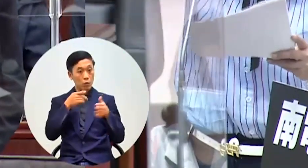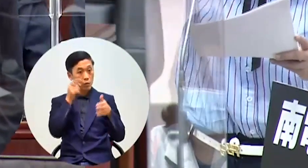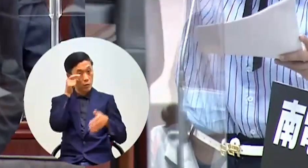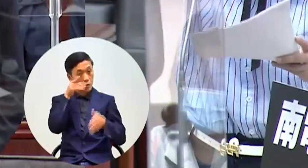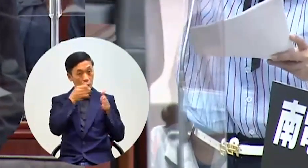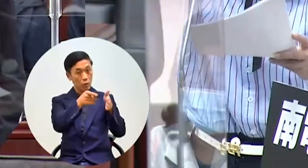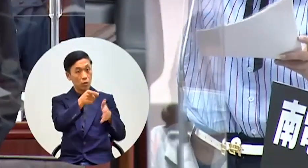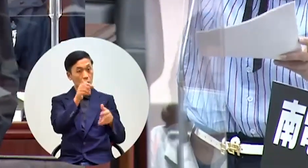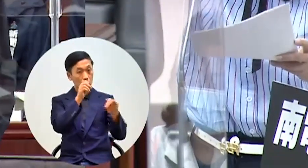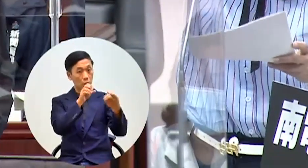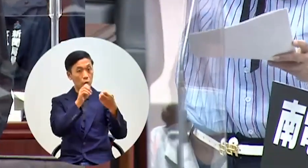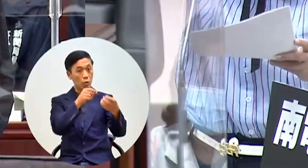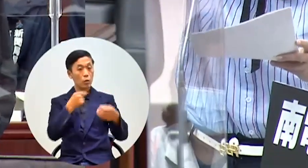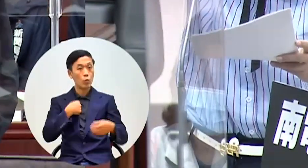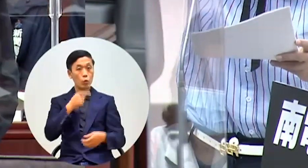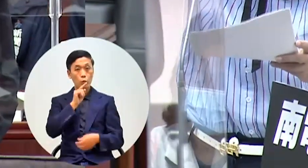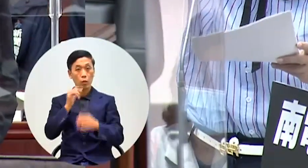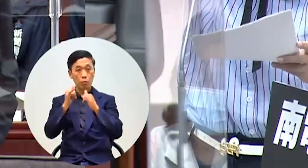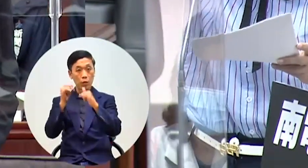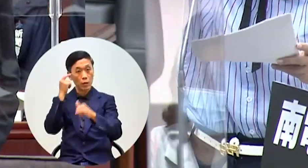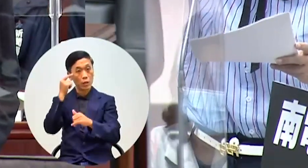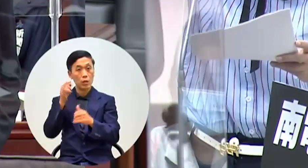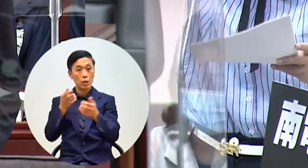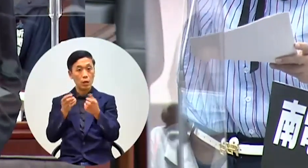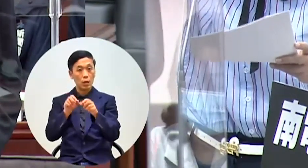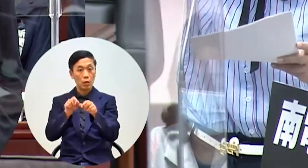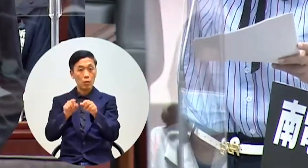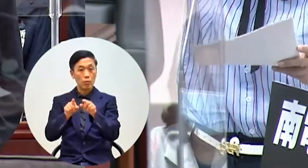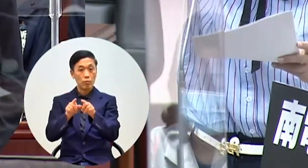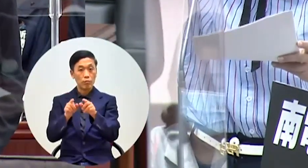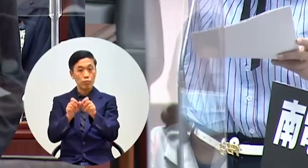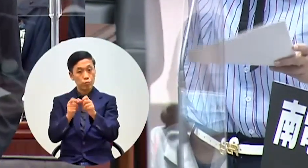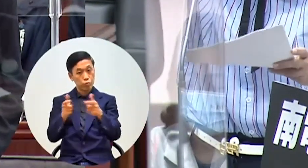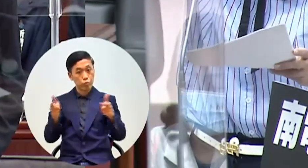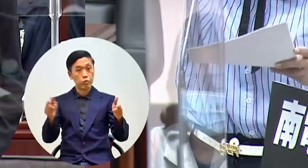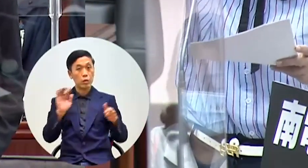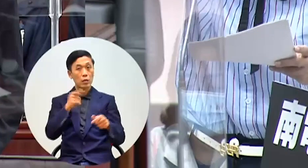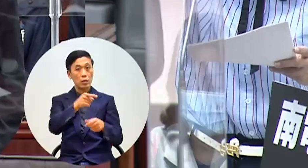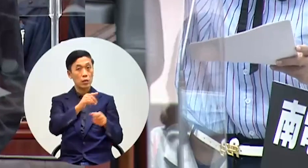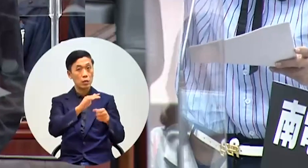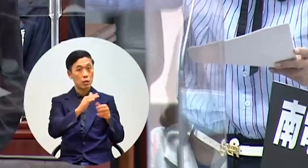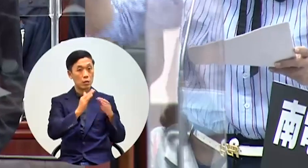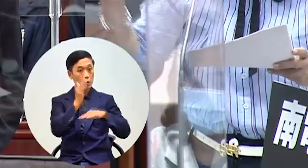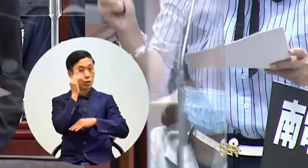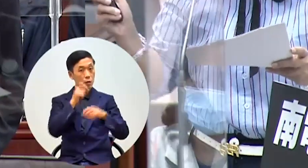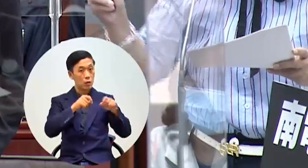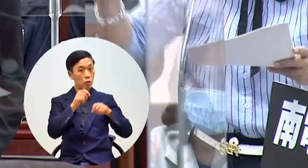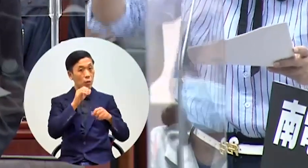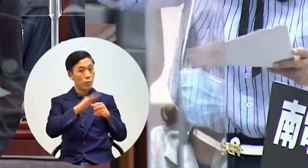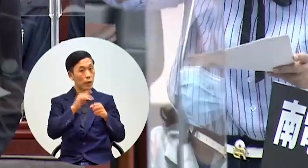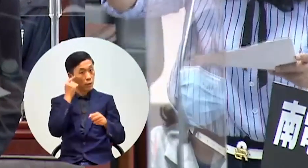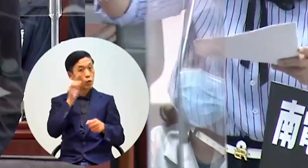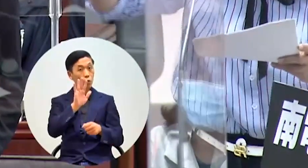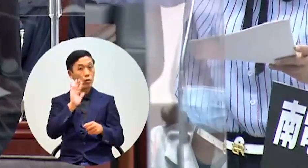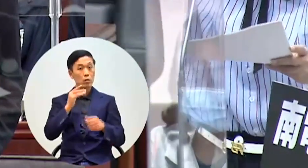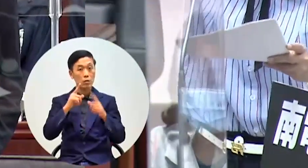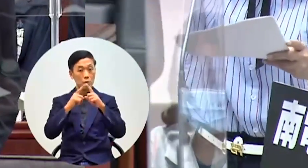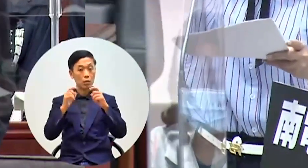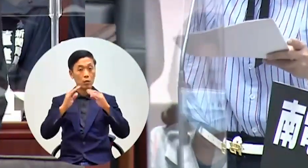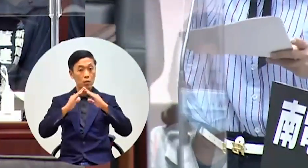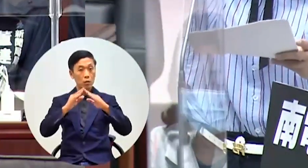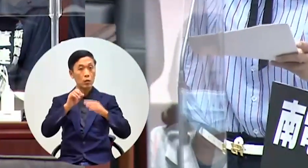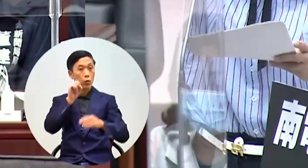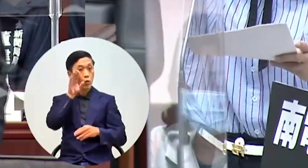这个。为什么我会说民意是分裂？但是你满意的施政有啊，可是却没有城市的光荣跟幸福感。来，市长你请